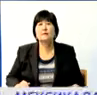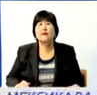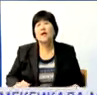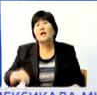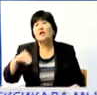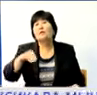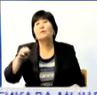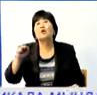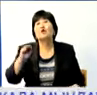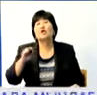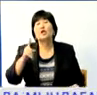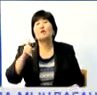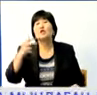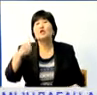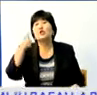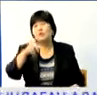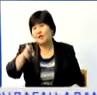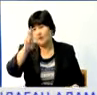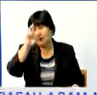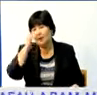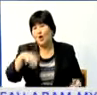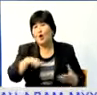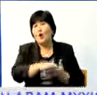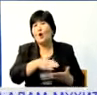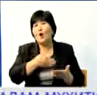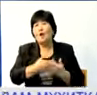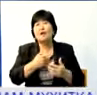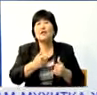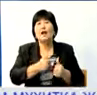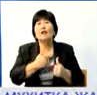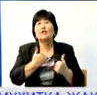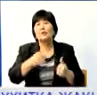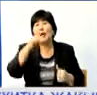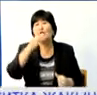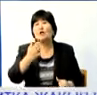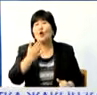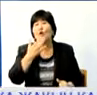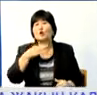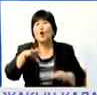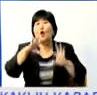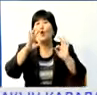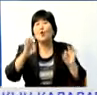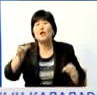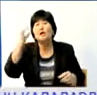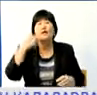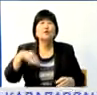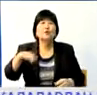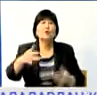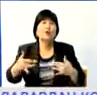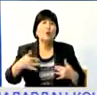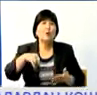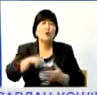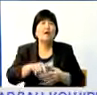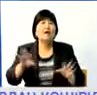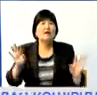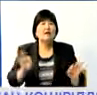Темірбек Жүргеновтың 120 жылдығына орай мемлекет және қоғам қайраткерінің атымен аталатын Қазақ ұлттық өнер академиясы Сыр өңірінде өнер көрсетті.